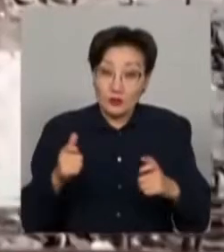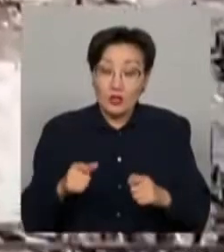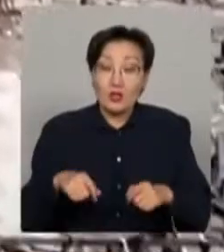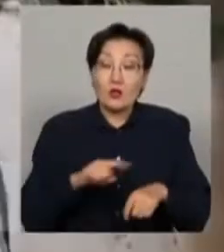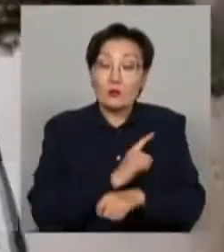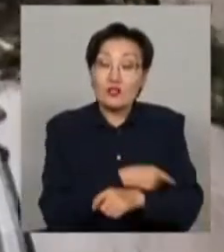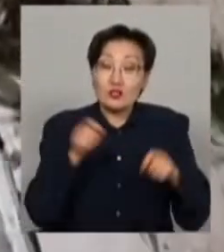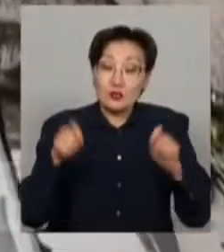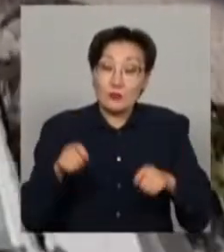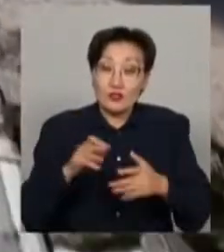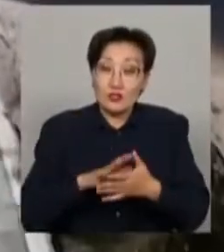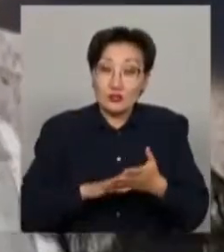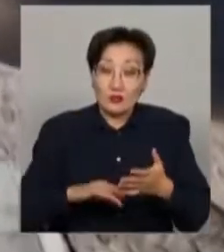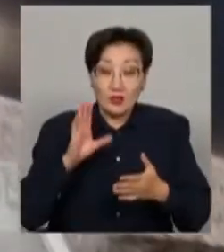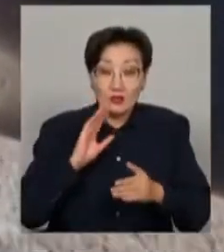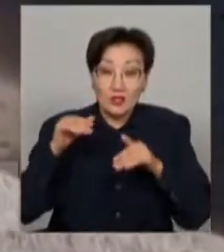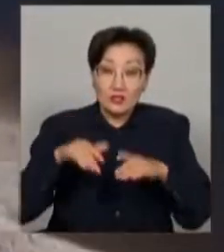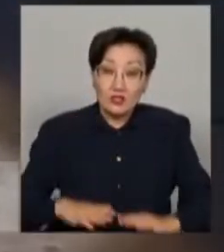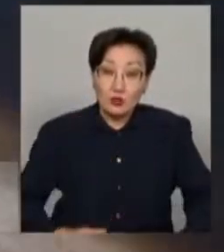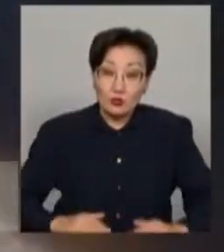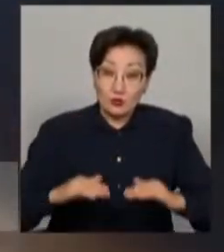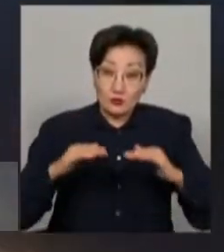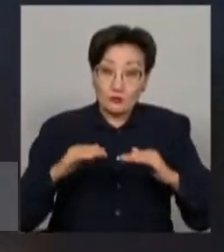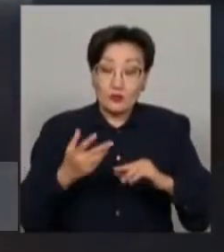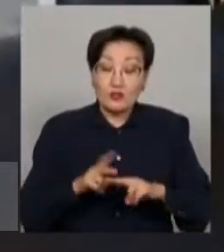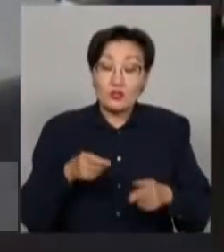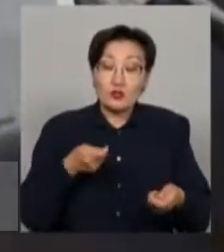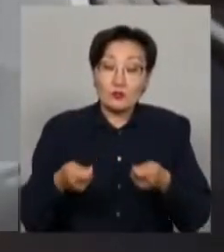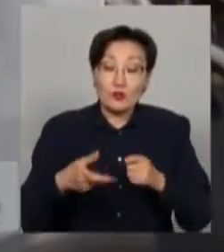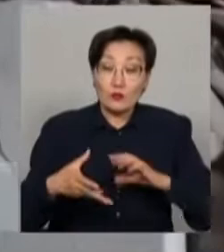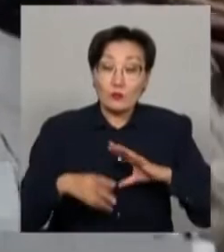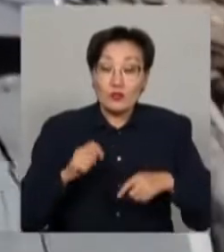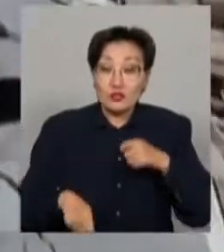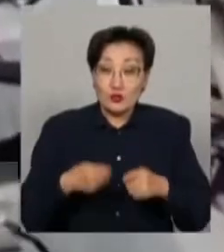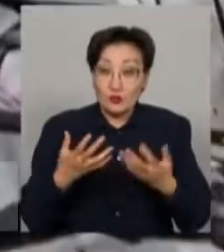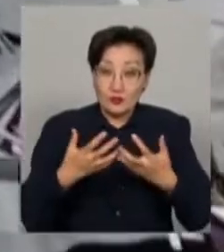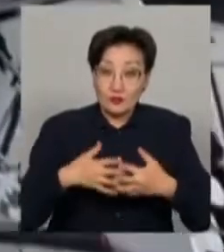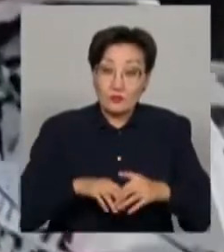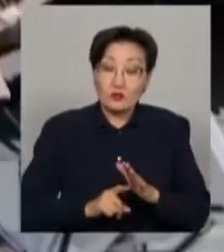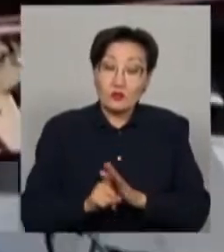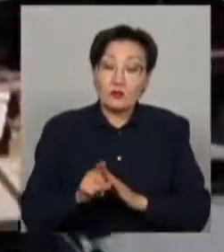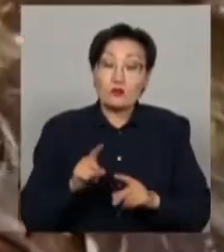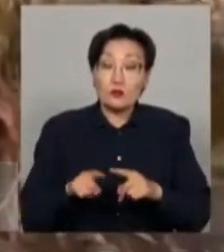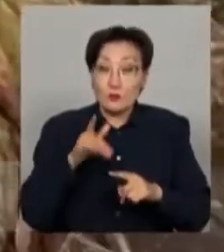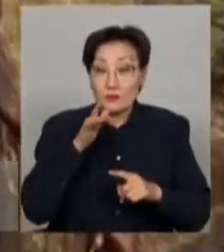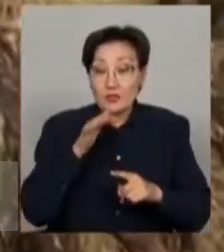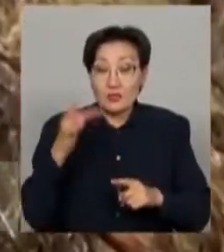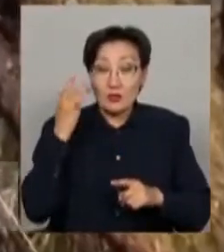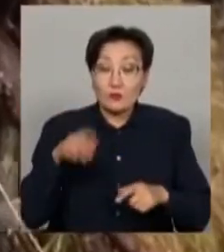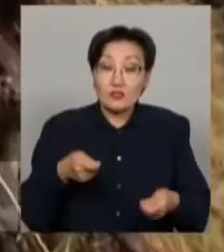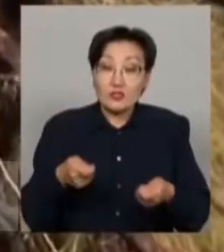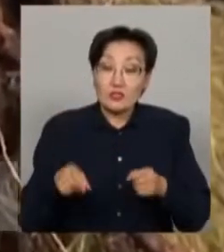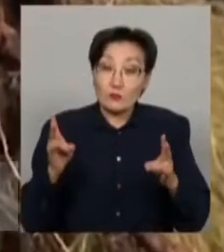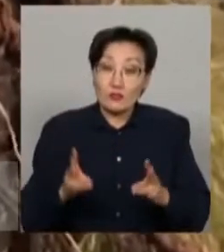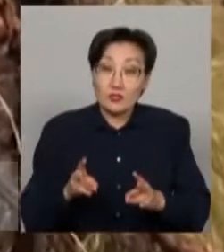нөсер жауынға ұласып, теңіз деңгейі көтеріліп кеткен көрінеді. Қазір билік келтірілген шығындарды есептеуге кірісті. Жақын арада АКШ президенті